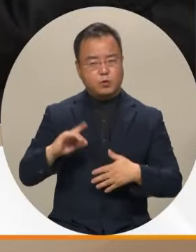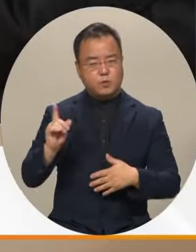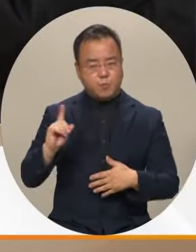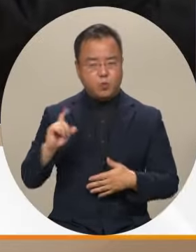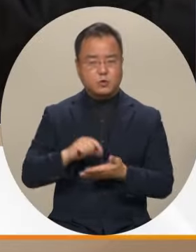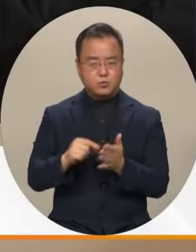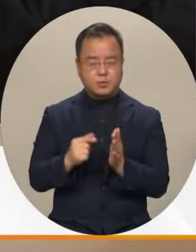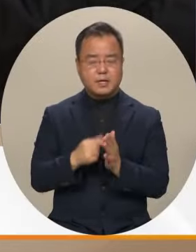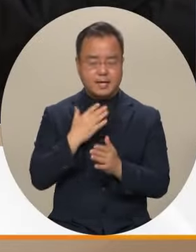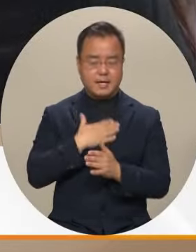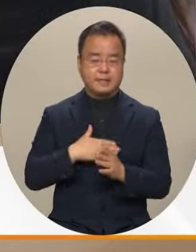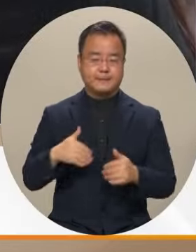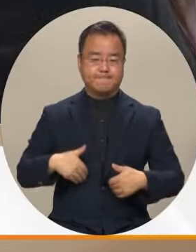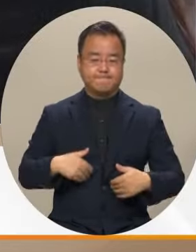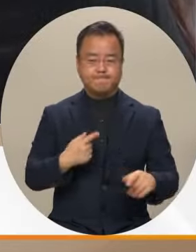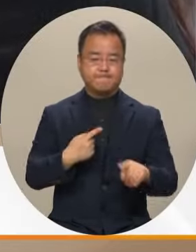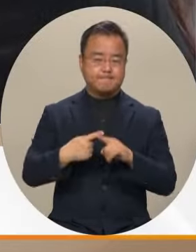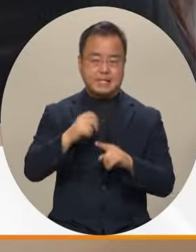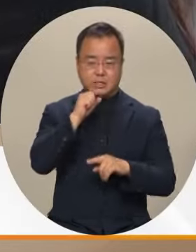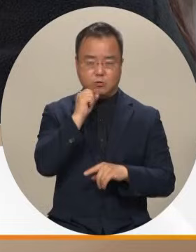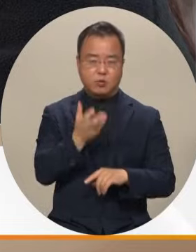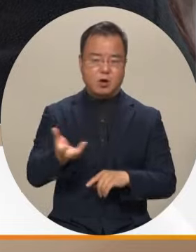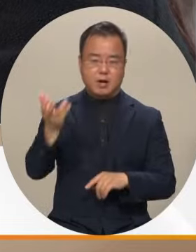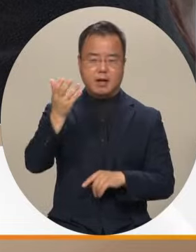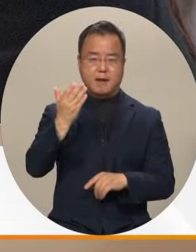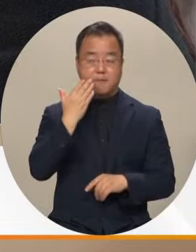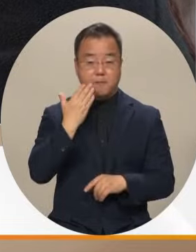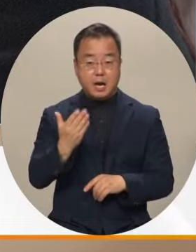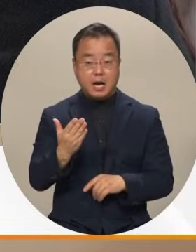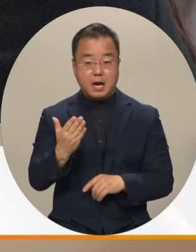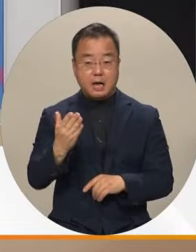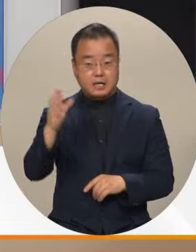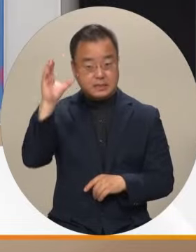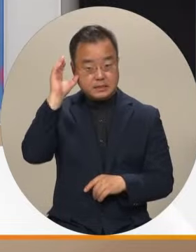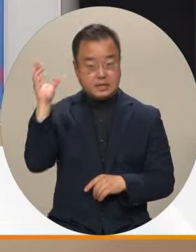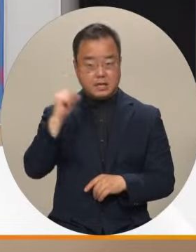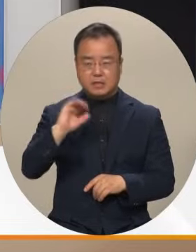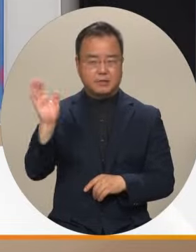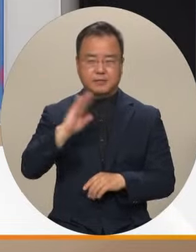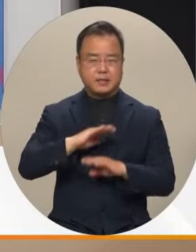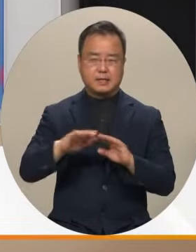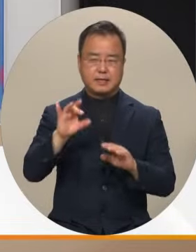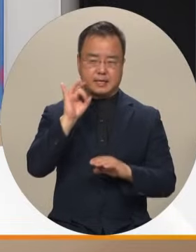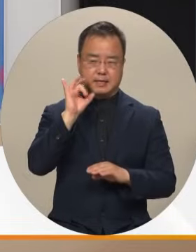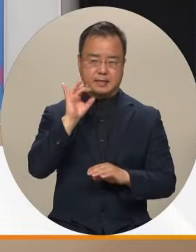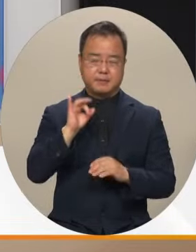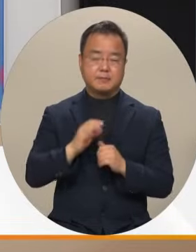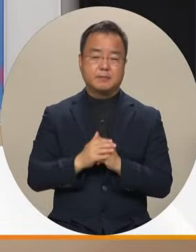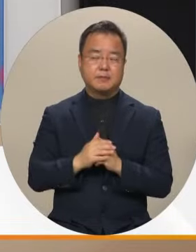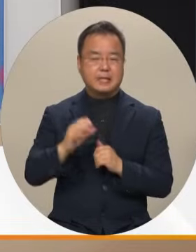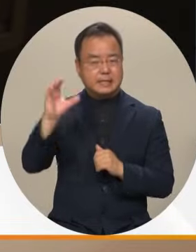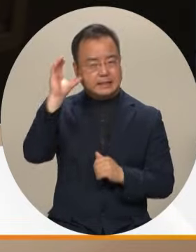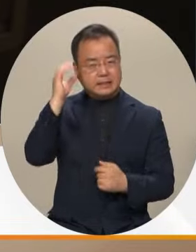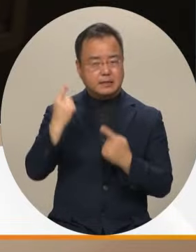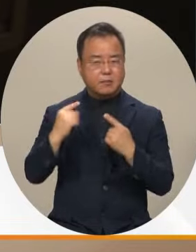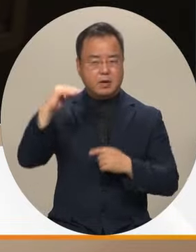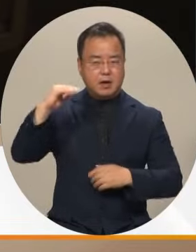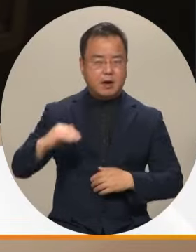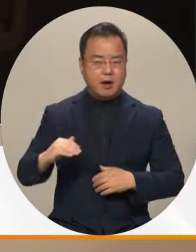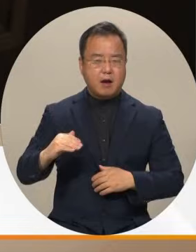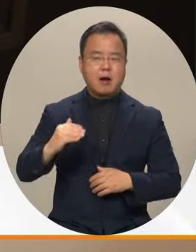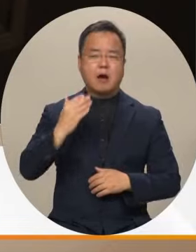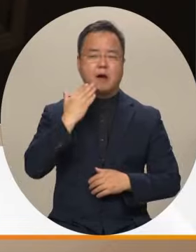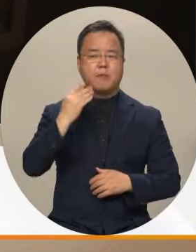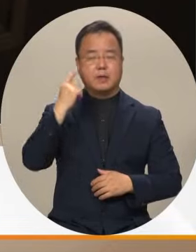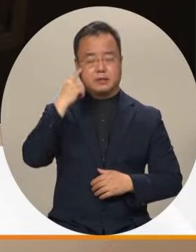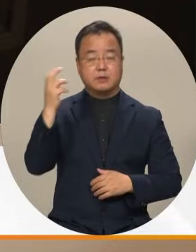필요한데요 무조건 수능 성적이 항상 될 것이라는 기대만으로 판단해서 안 되고 수승 성적에 기대 못 미치지 있 수 있다는 점을